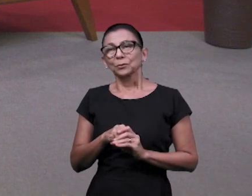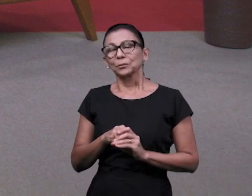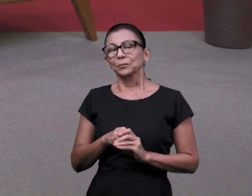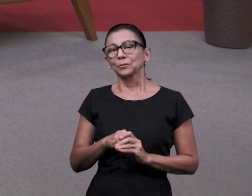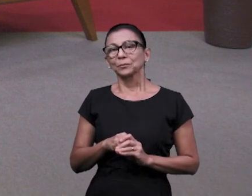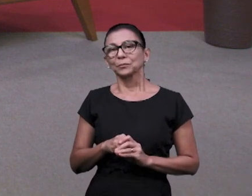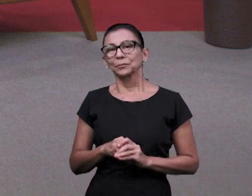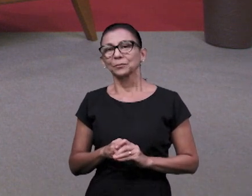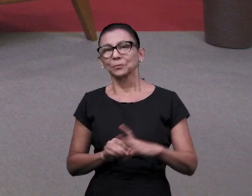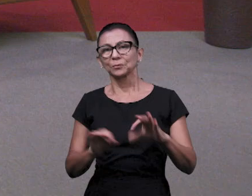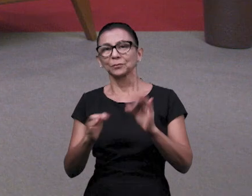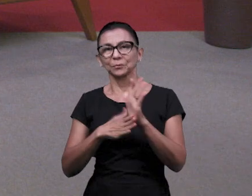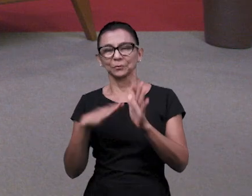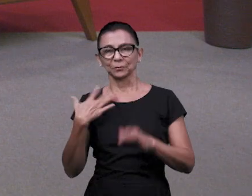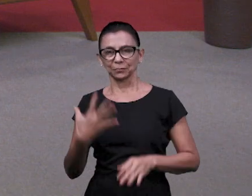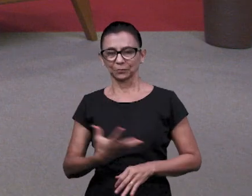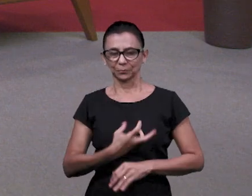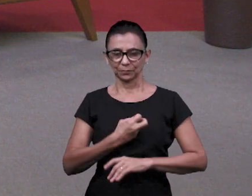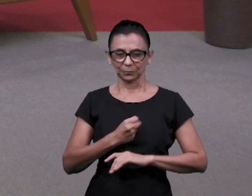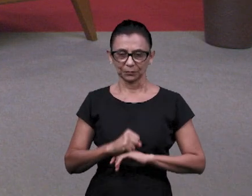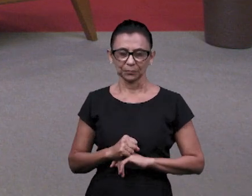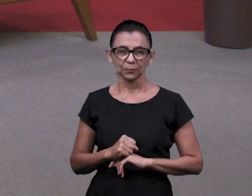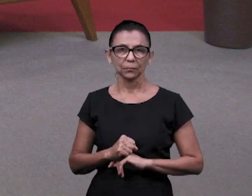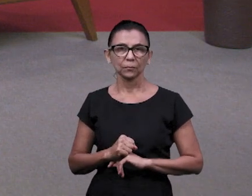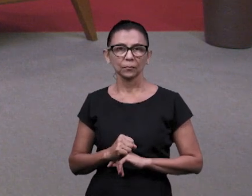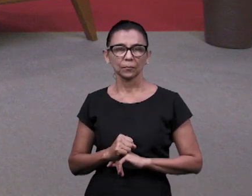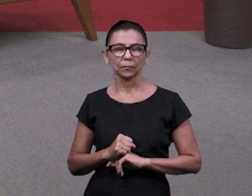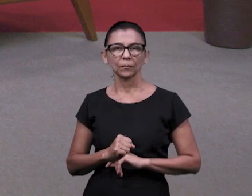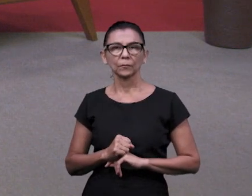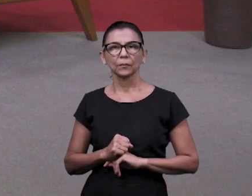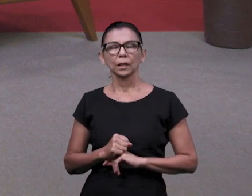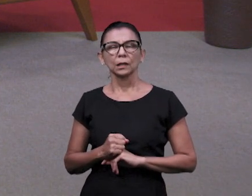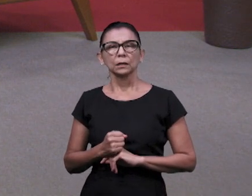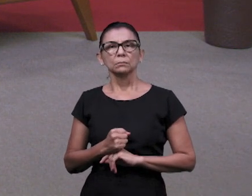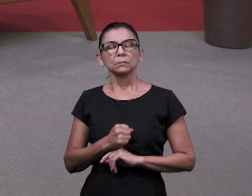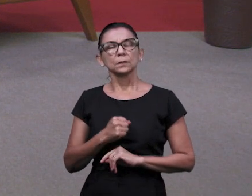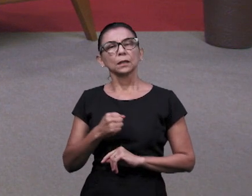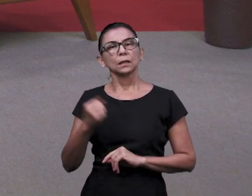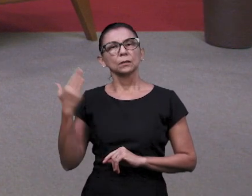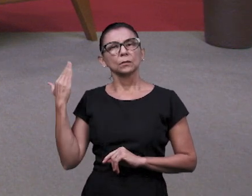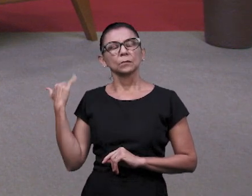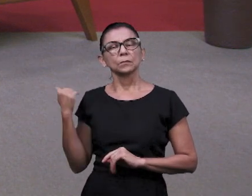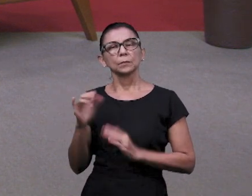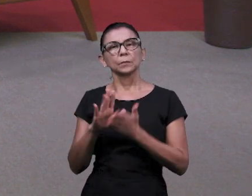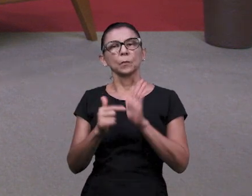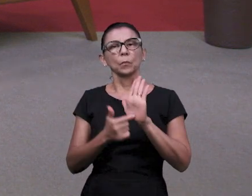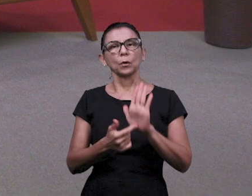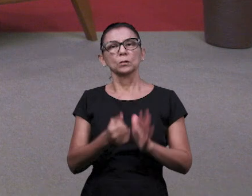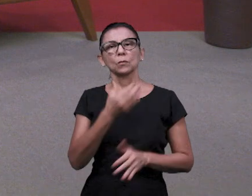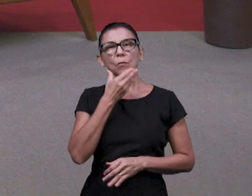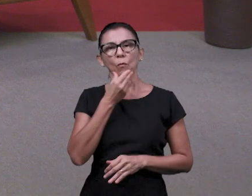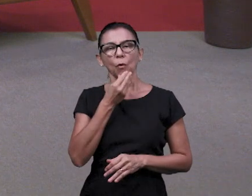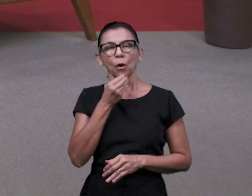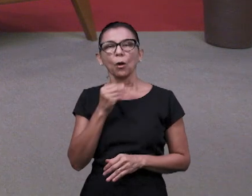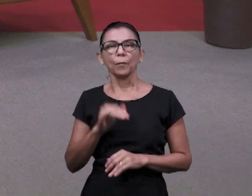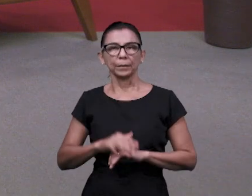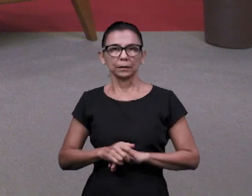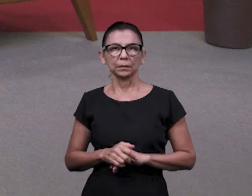est à l'intérieur de ce que tu viens de dire à propos du salut, quand Jésus guérit le paralytique,